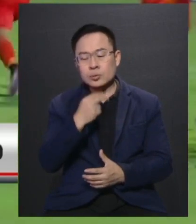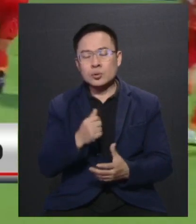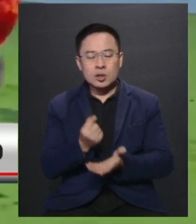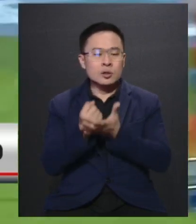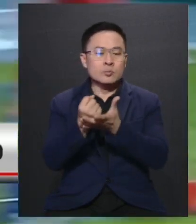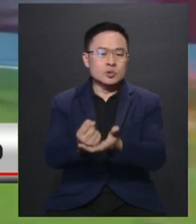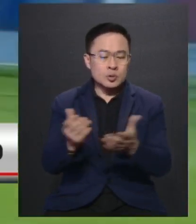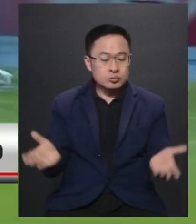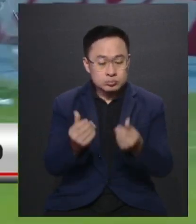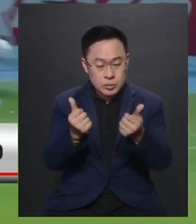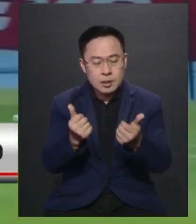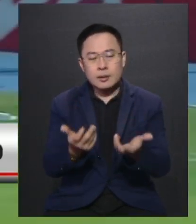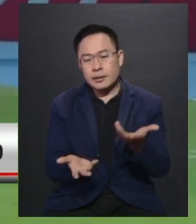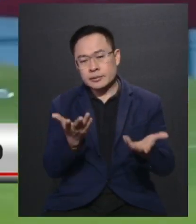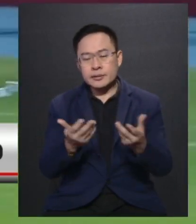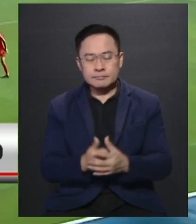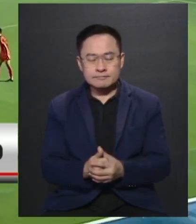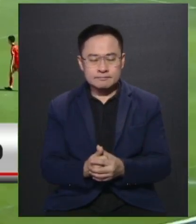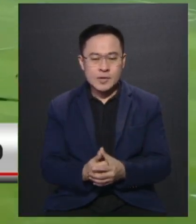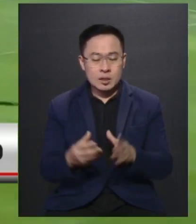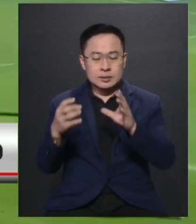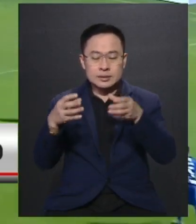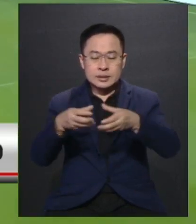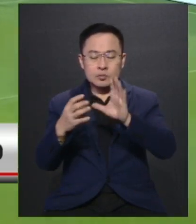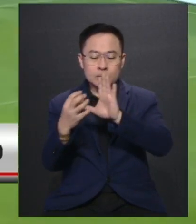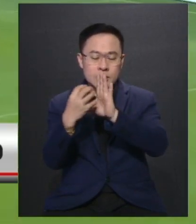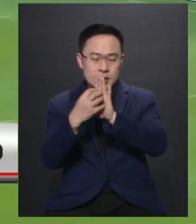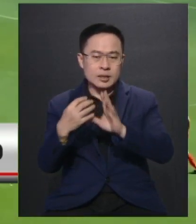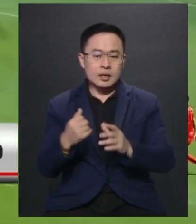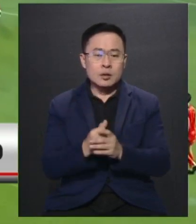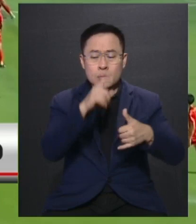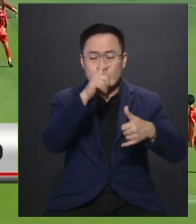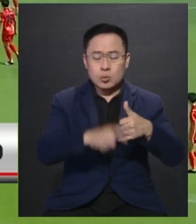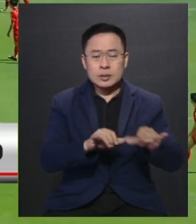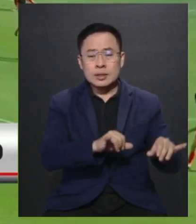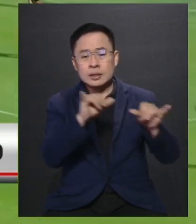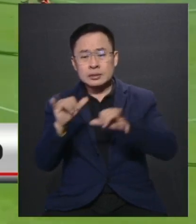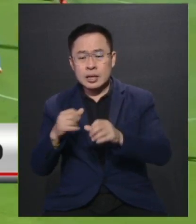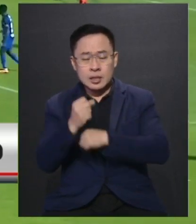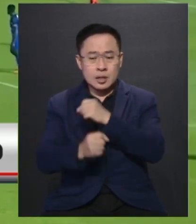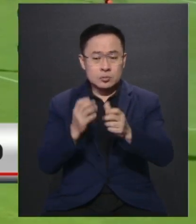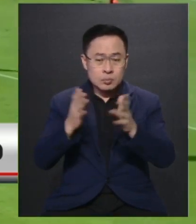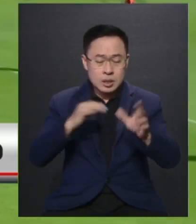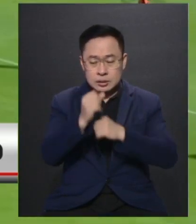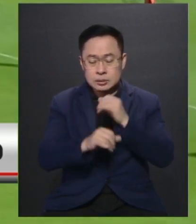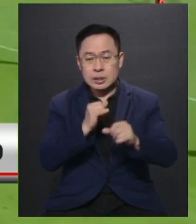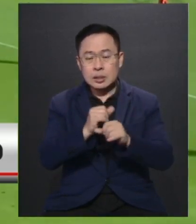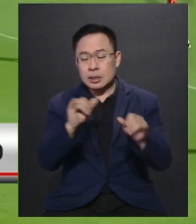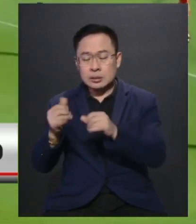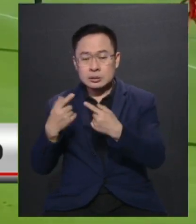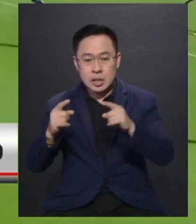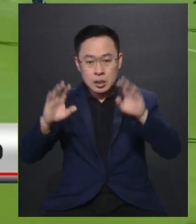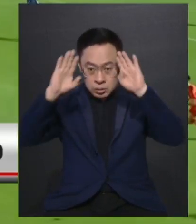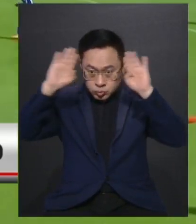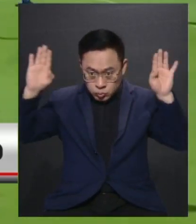กำลังหลักสำคัญอีก 1คนนะคะเพราะบางคนอ่ะเอาจริงๆถึงอย่างที่เราได้คุยกันไปว่าอายุมากขึ้นแต่ว่าประสบการณ์มัน